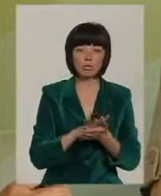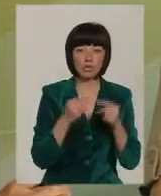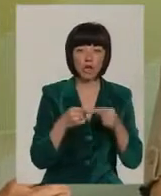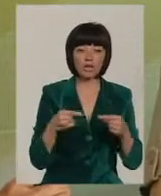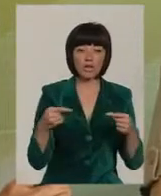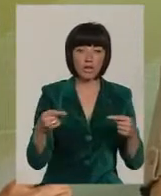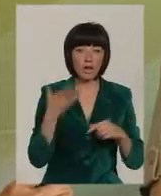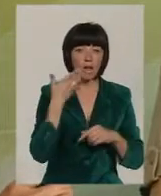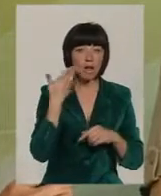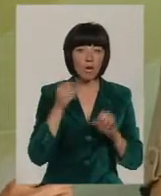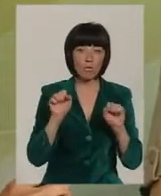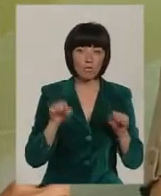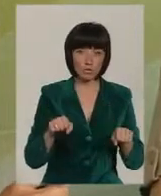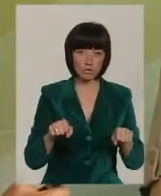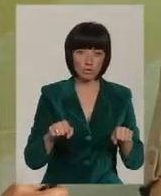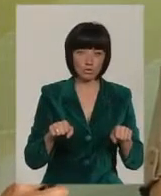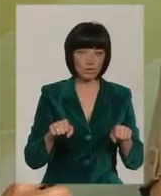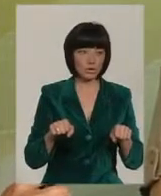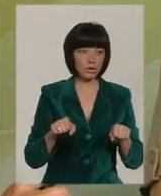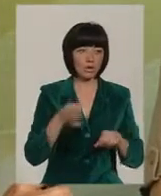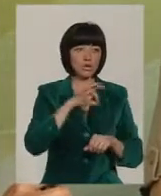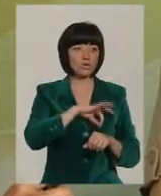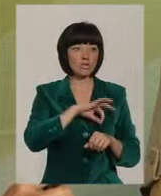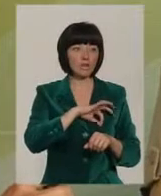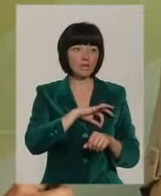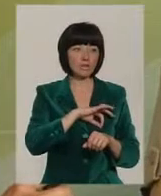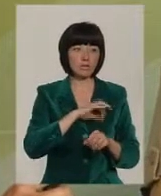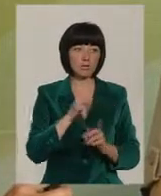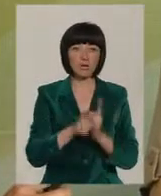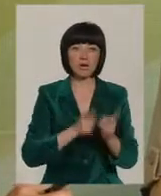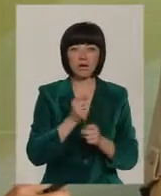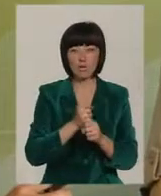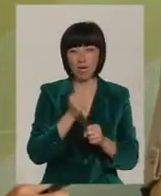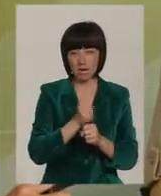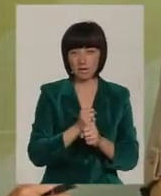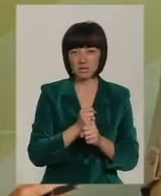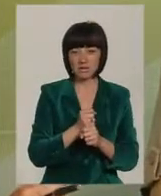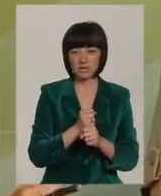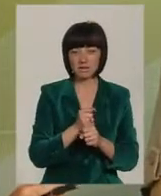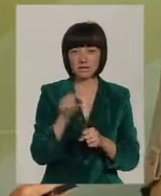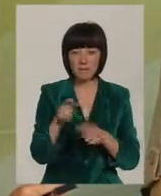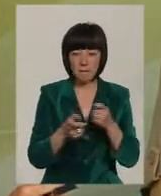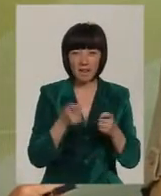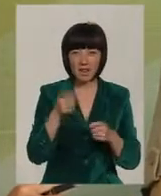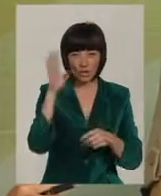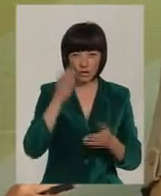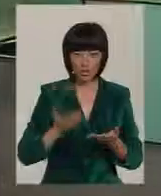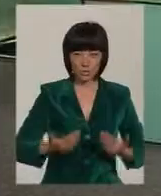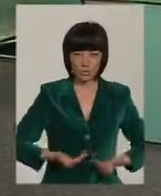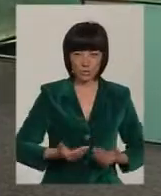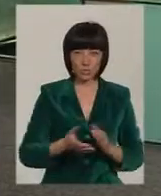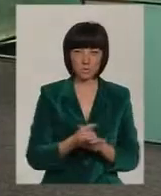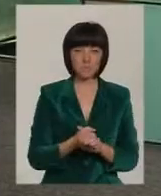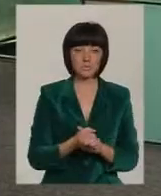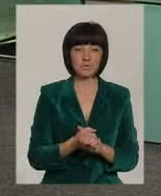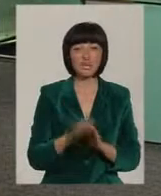які легко можуть вживати, перероблятися живими організмами, вони включаються в біологічні процеси.